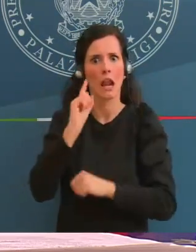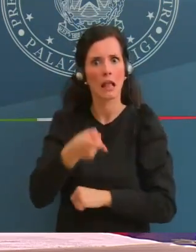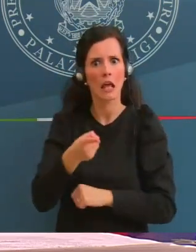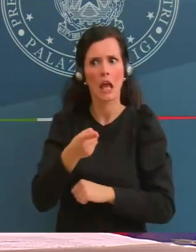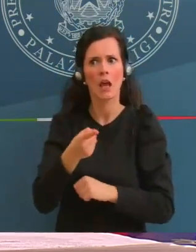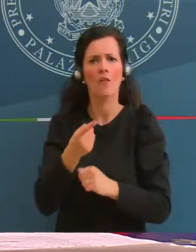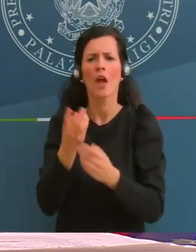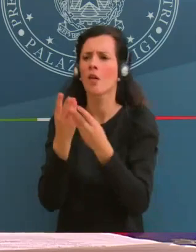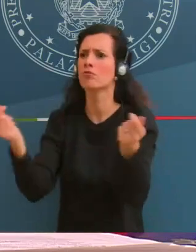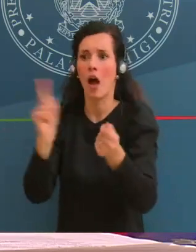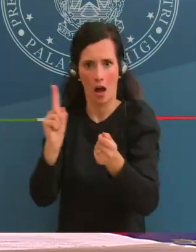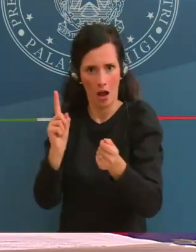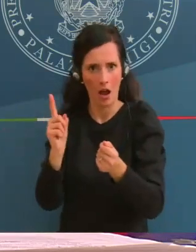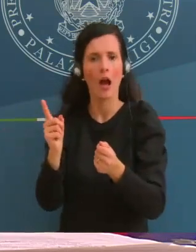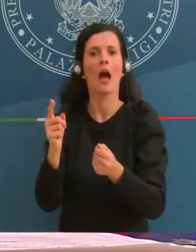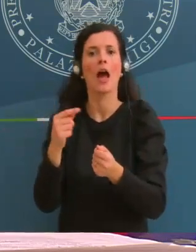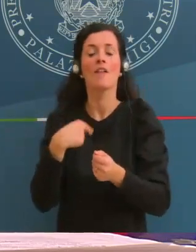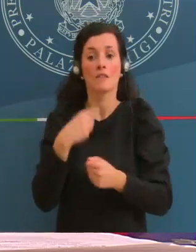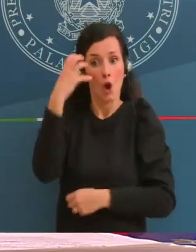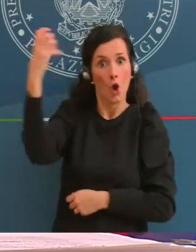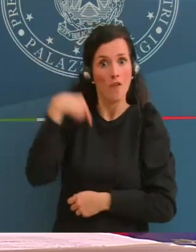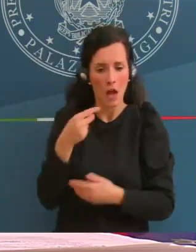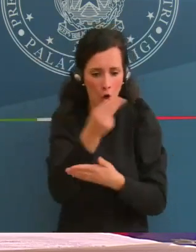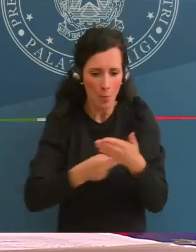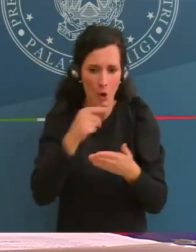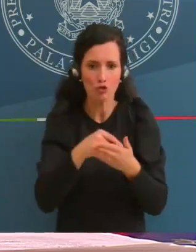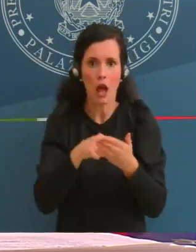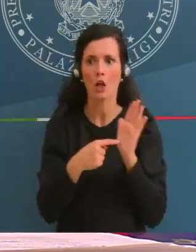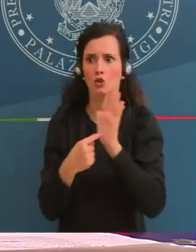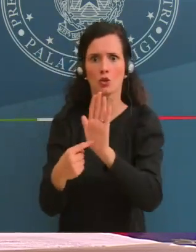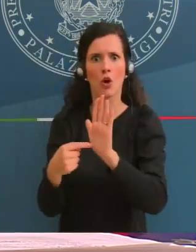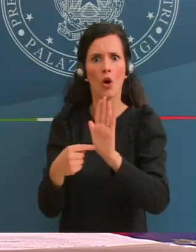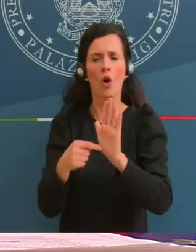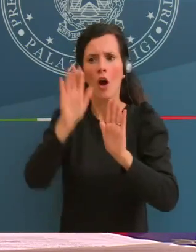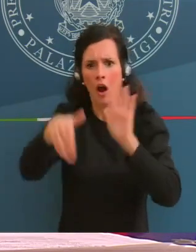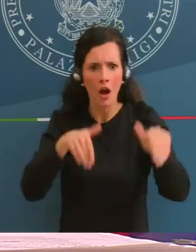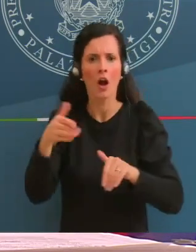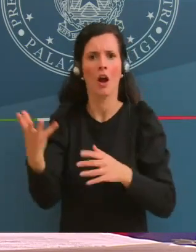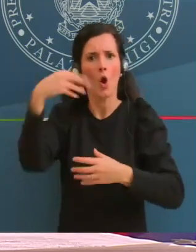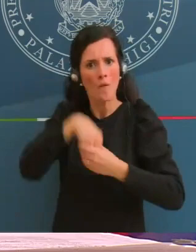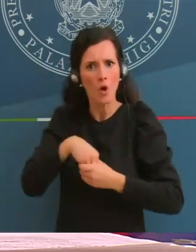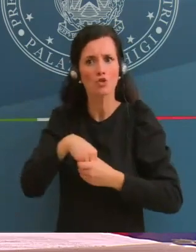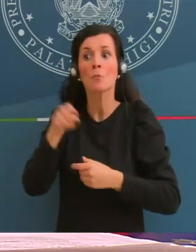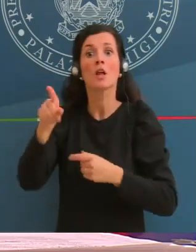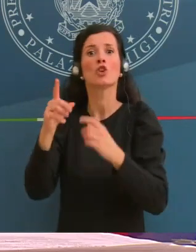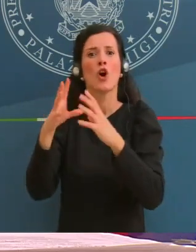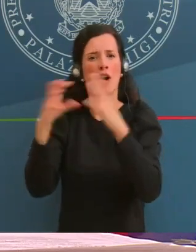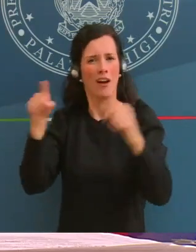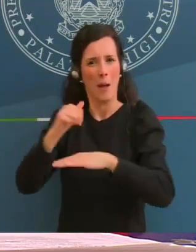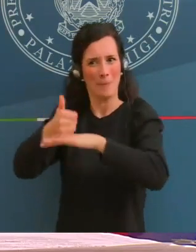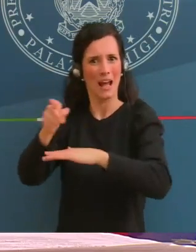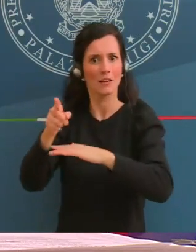ea via con noi con la parte pubblica transizione verde preservando livelli occupazionali offrendo un futuro